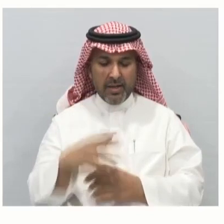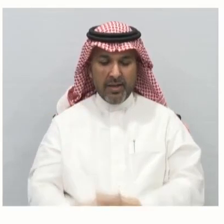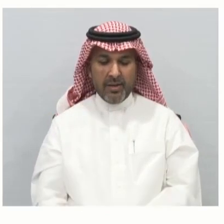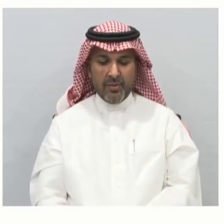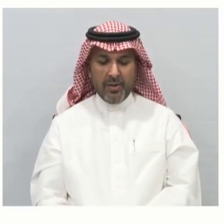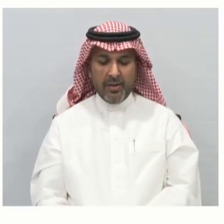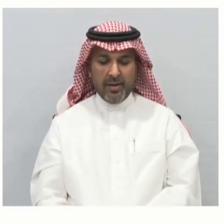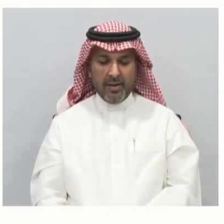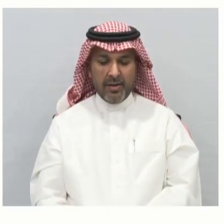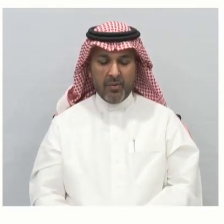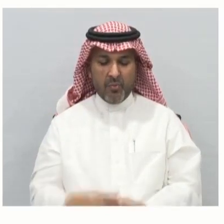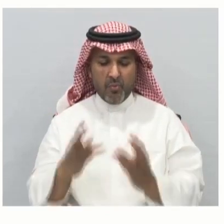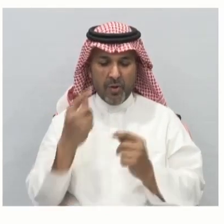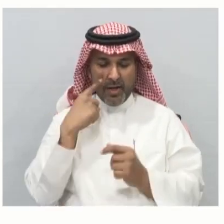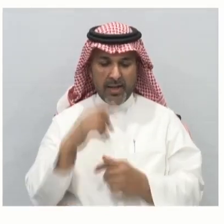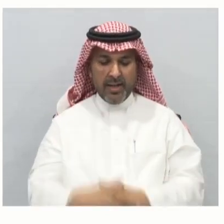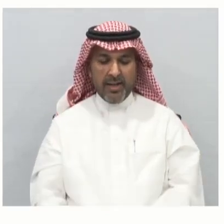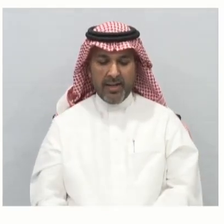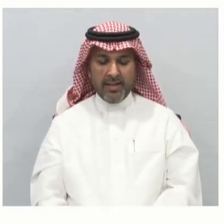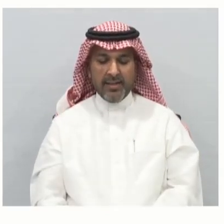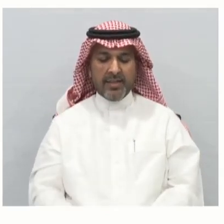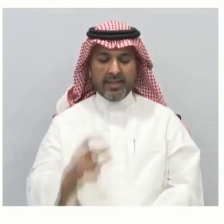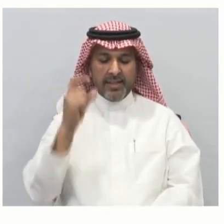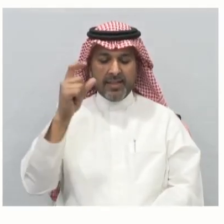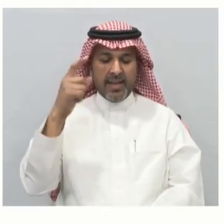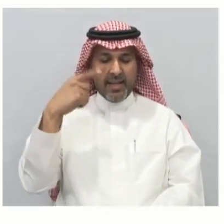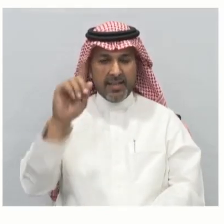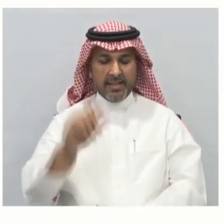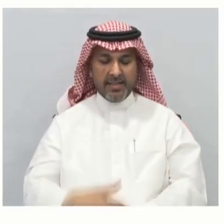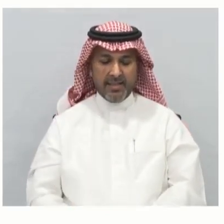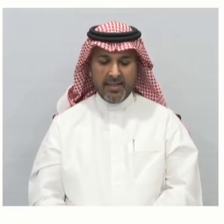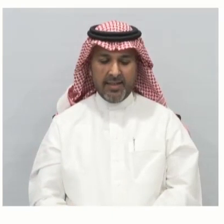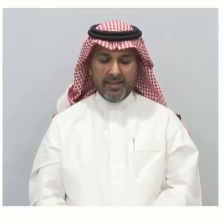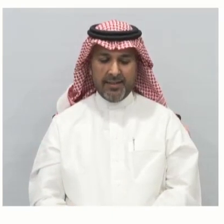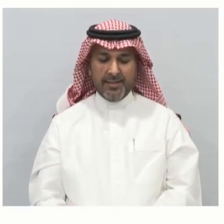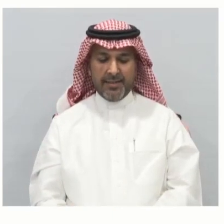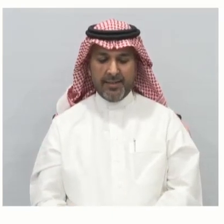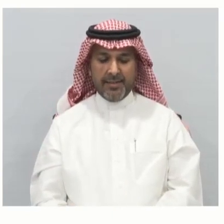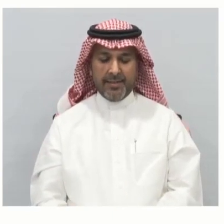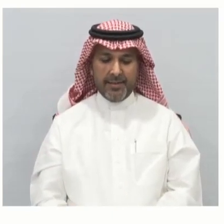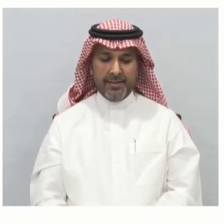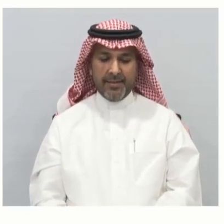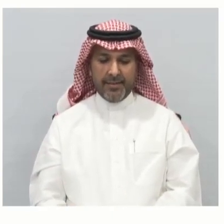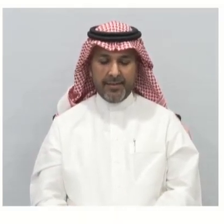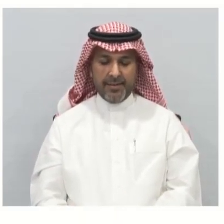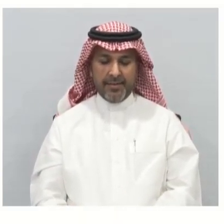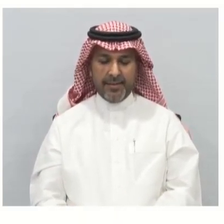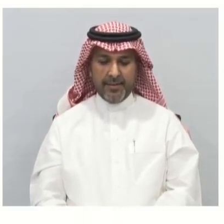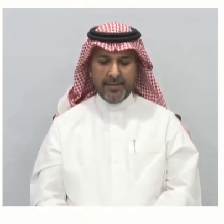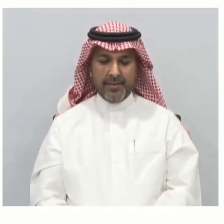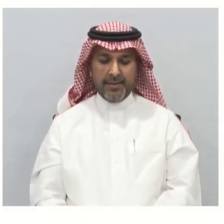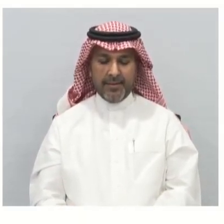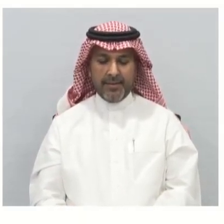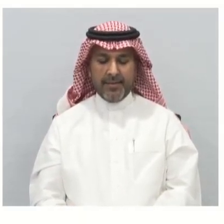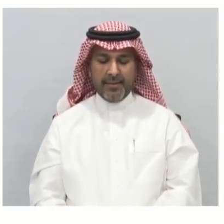انها الفقره د هي الاجابه الصحيحه ننتقل سؤالا